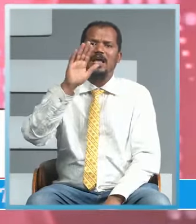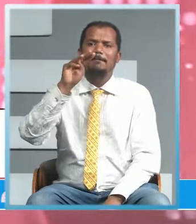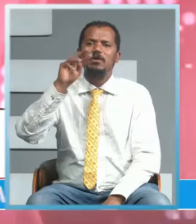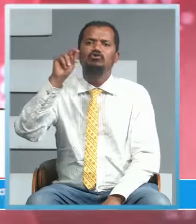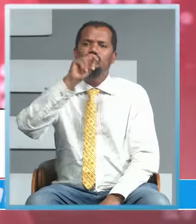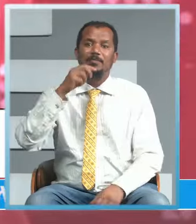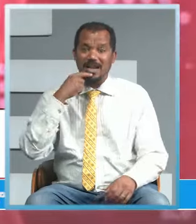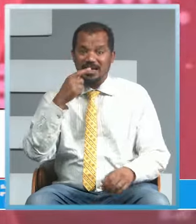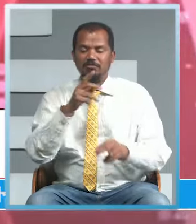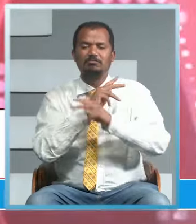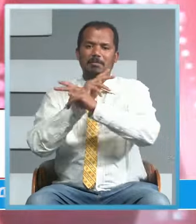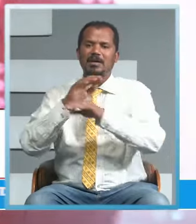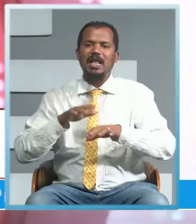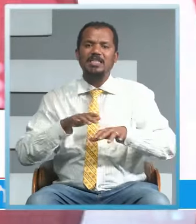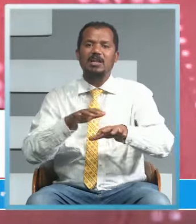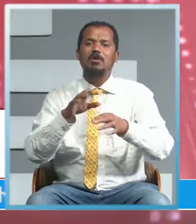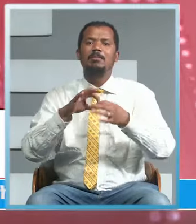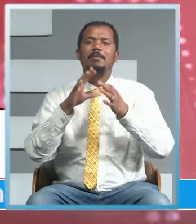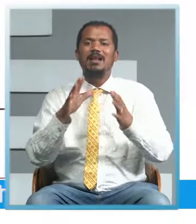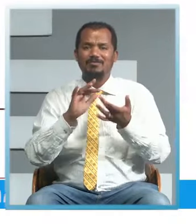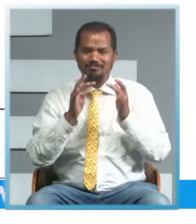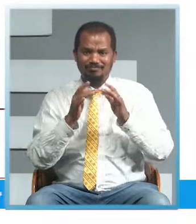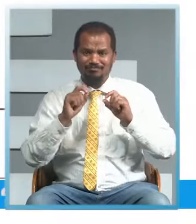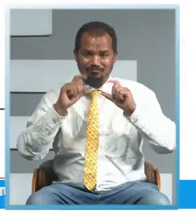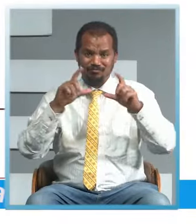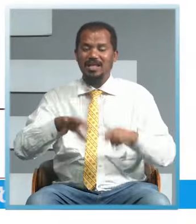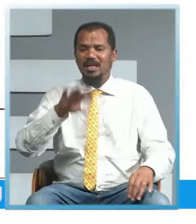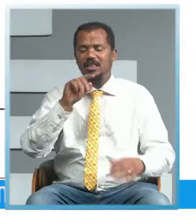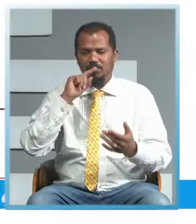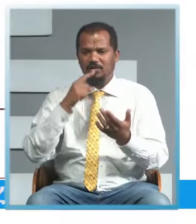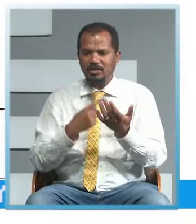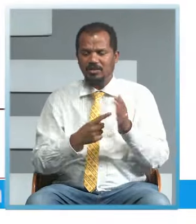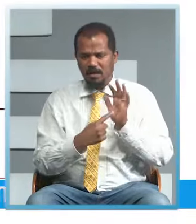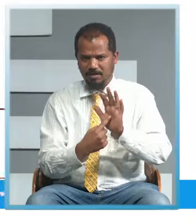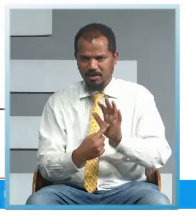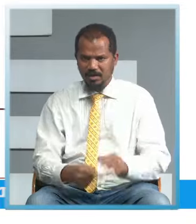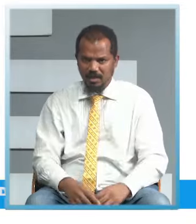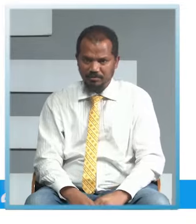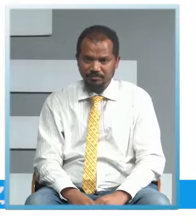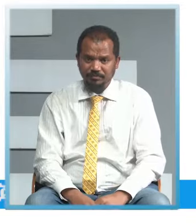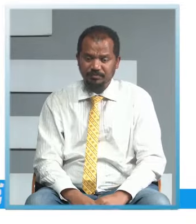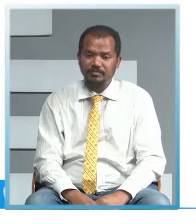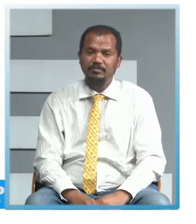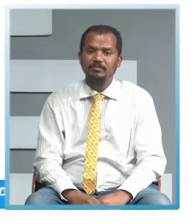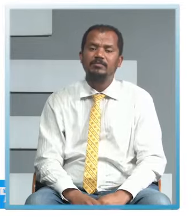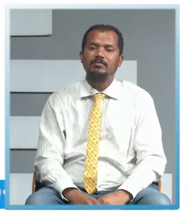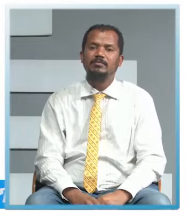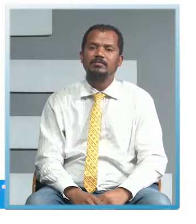ገመቹ መናገራቸውን ከመከላከያ ሰራዊት ማህበራዊ ትስስር ገጽ የተገኘው መረጃ ያመለክታል።